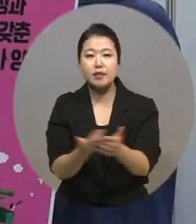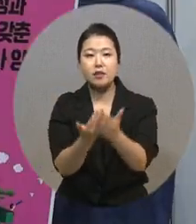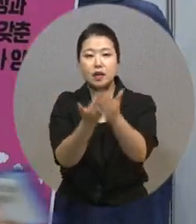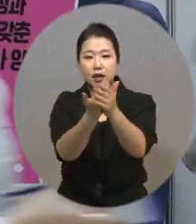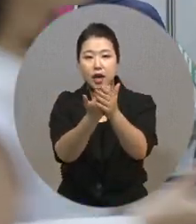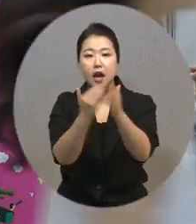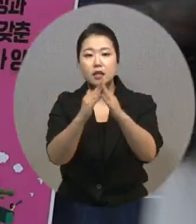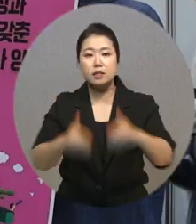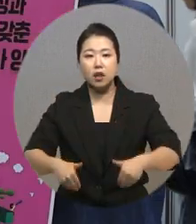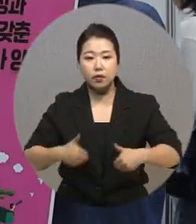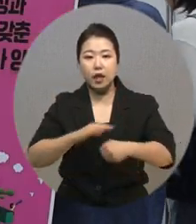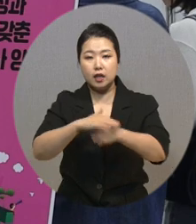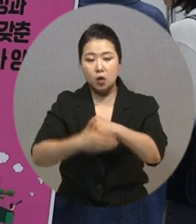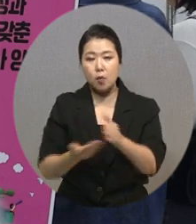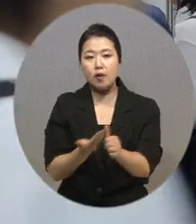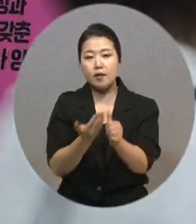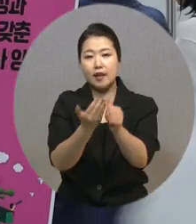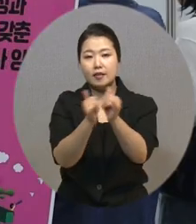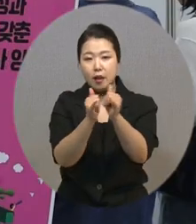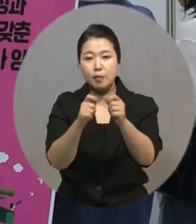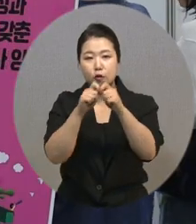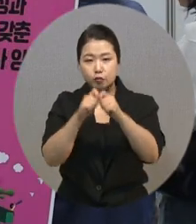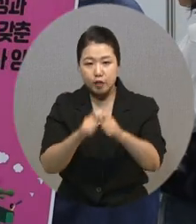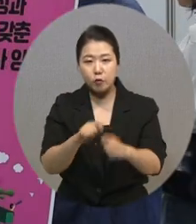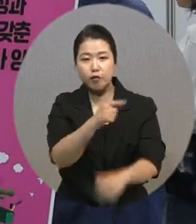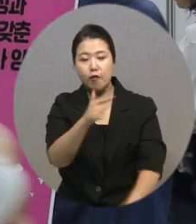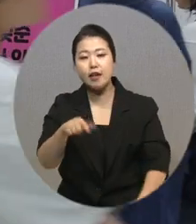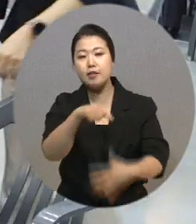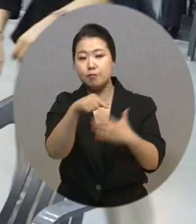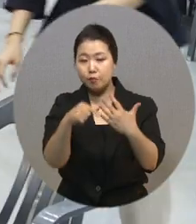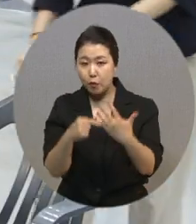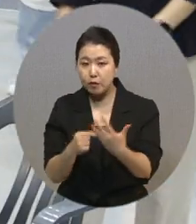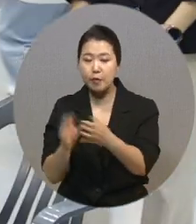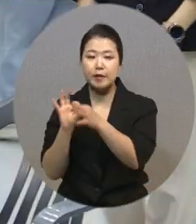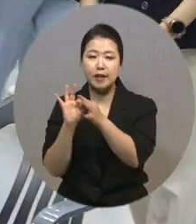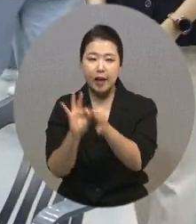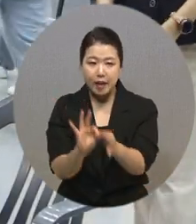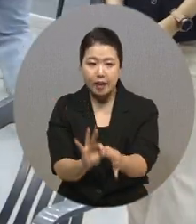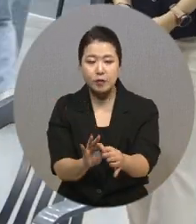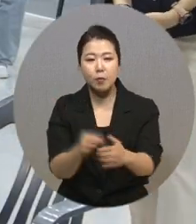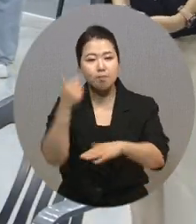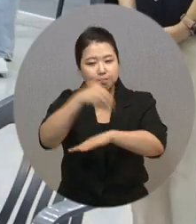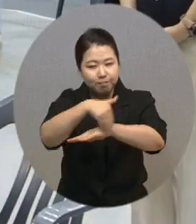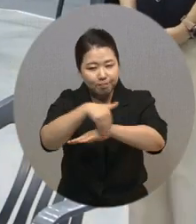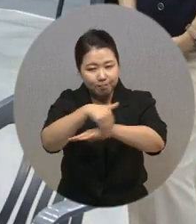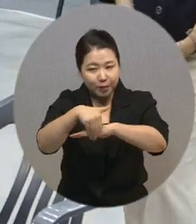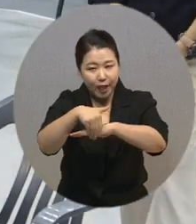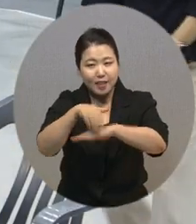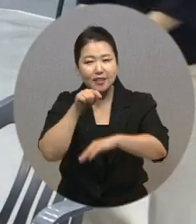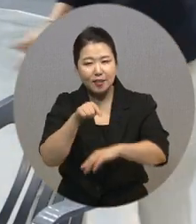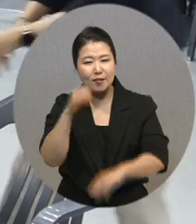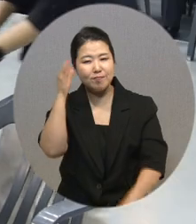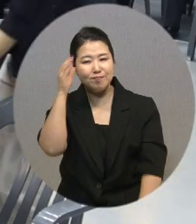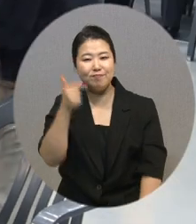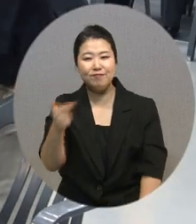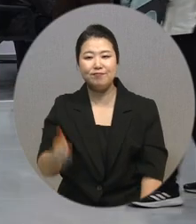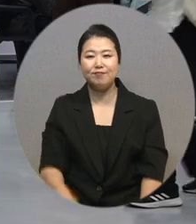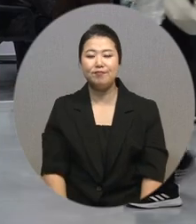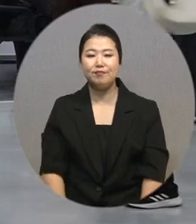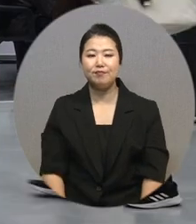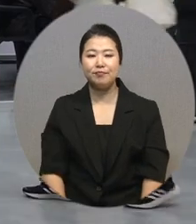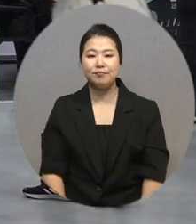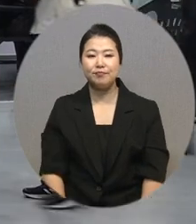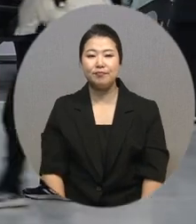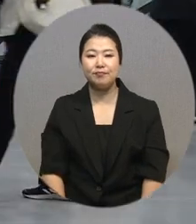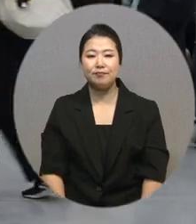전남 글로벌 인재 양성을 위해 구체적이고 다양한 프로그램을 지속적으로 설계할 수 있을지 귀추가 주목됩니다